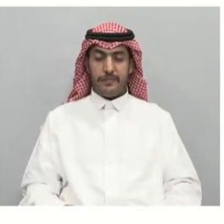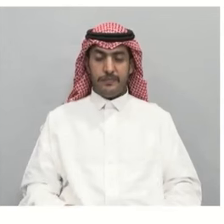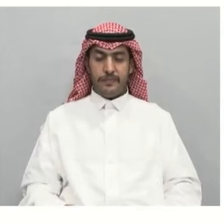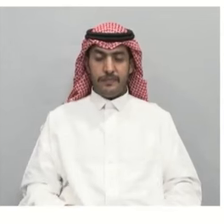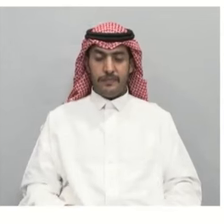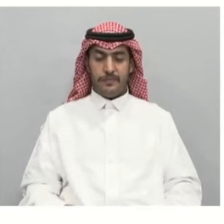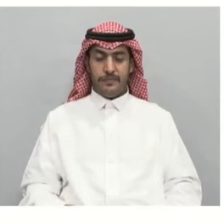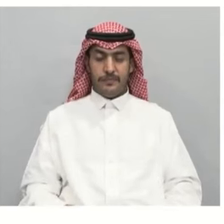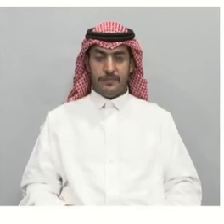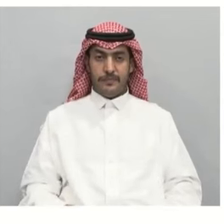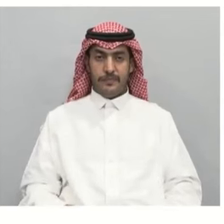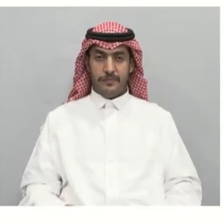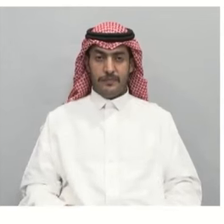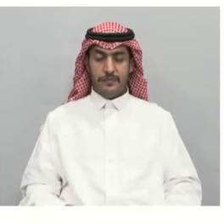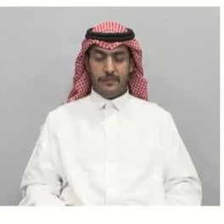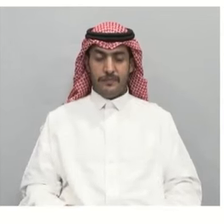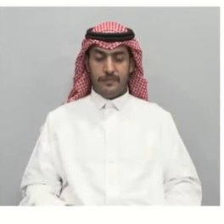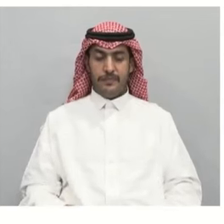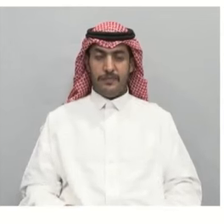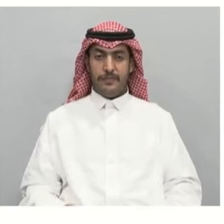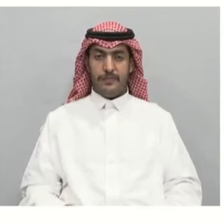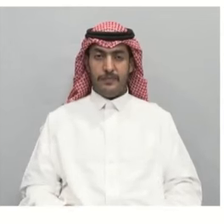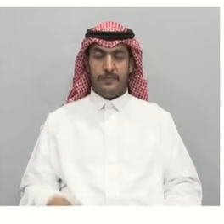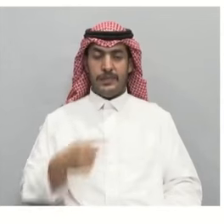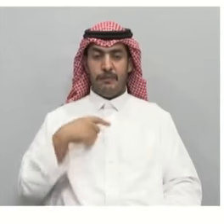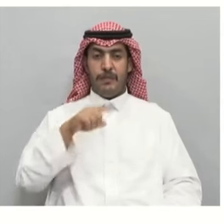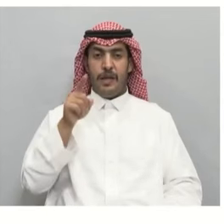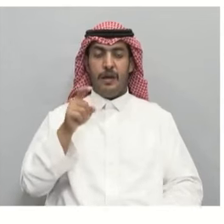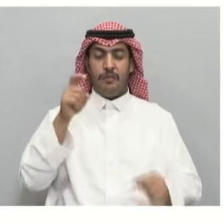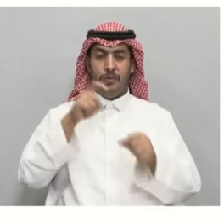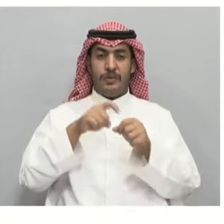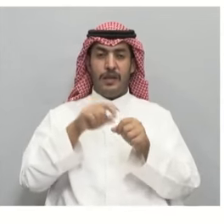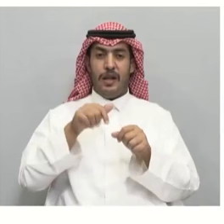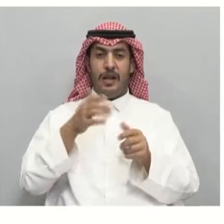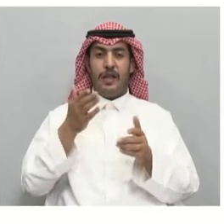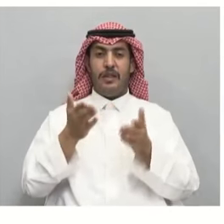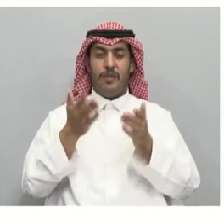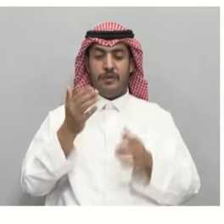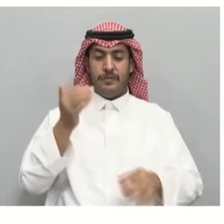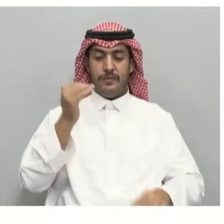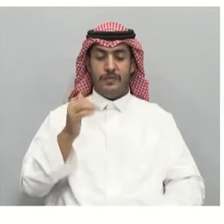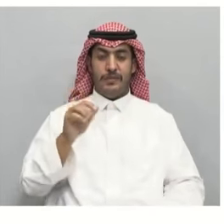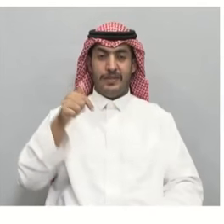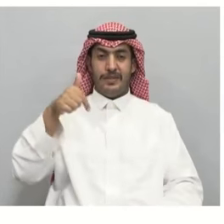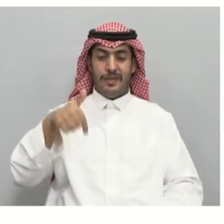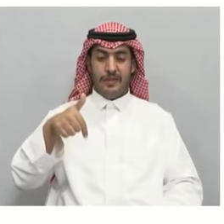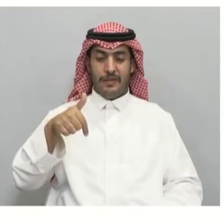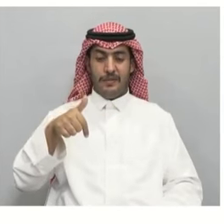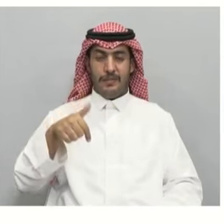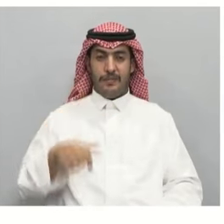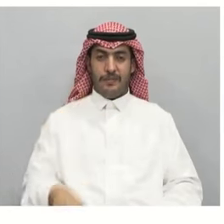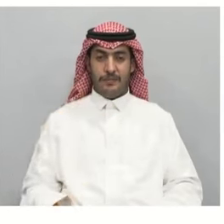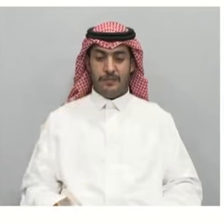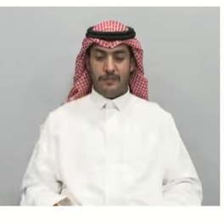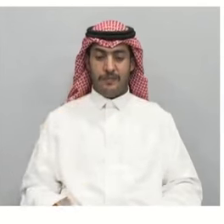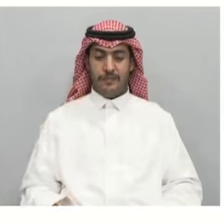تحتوي على اكثر من مسار فيها اكثر من مسار فهي الدائره الموصوله على التوازي طيب نفس الكلام ما الدوائر التي